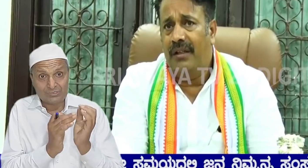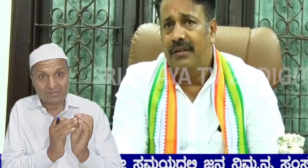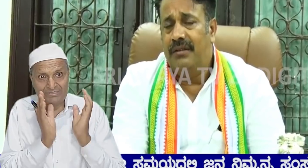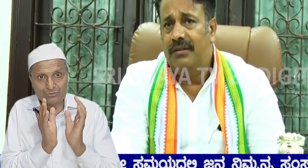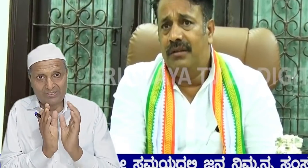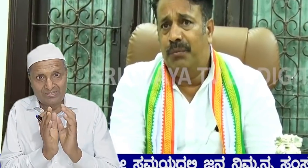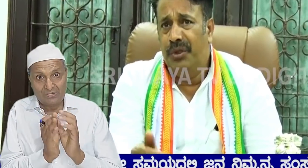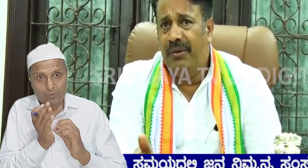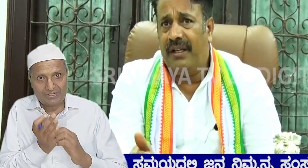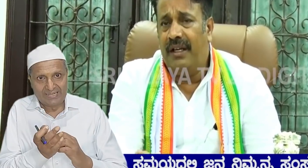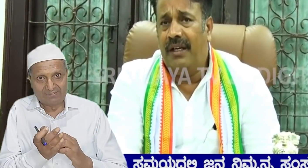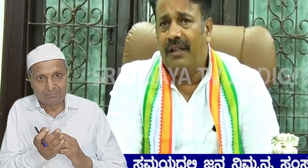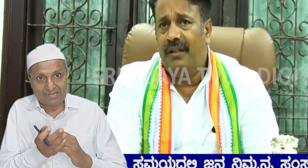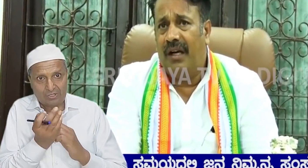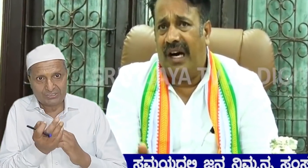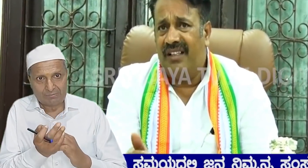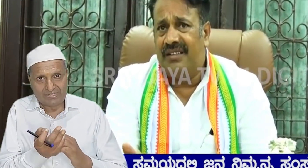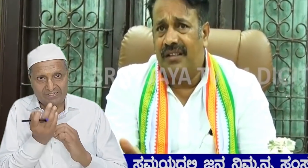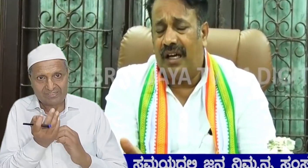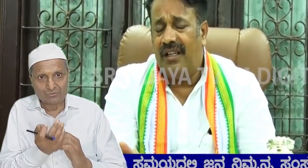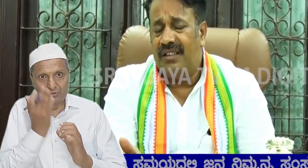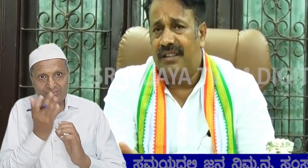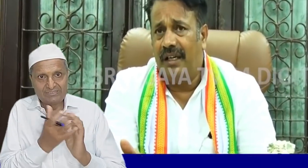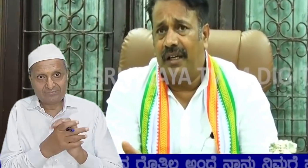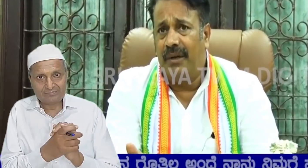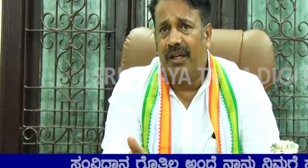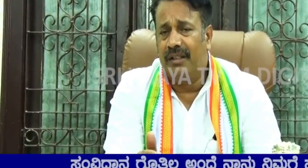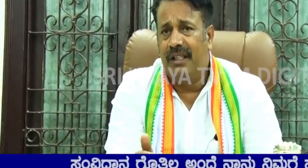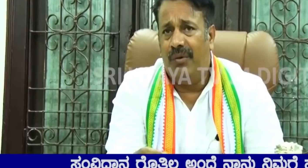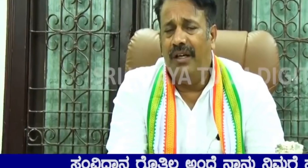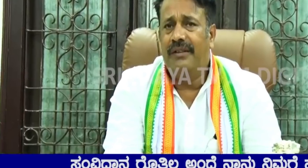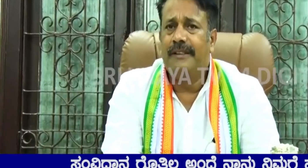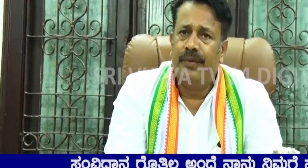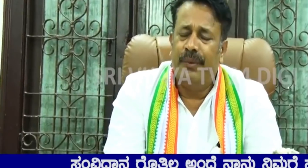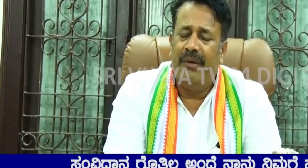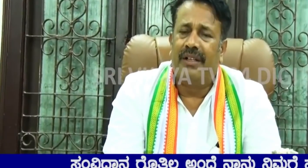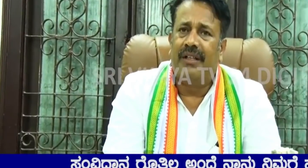हम उनको जवाब दे चुके हैं, उन्होंने क्या जवाब दिया और क्षमा मांगी, रसुन तो लीजिए।